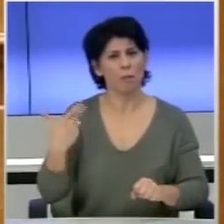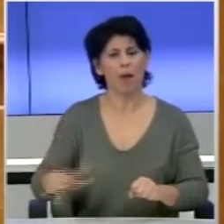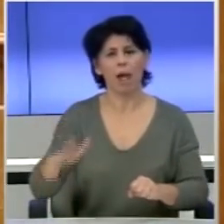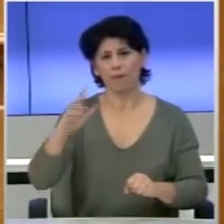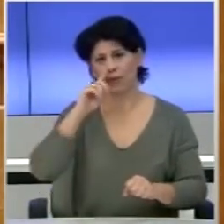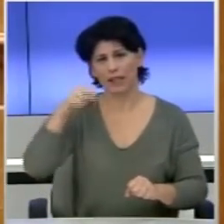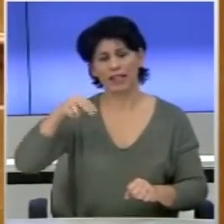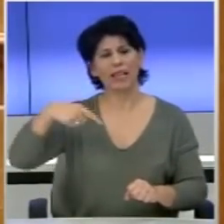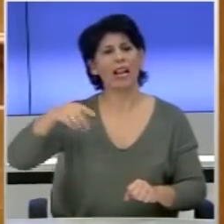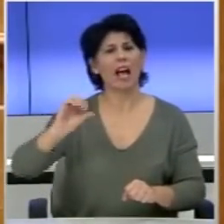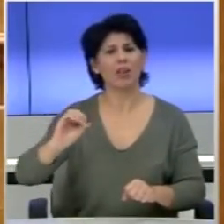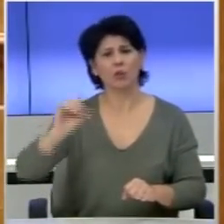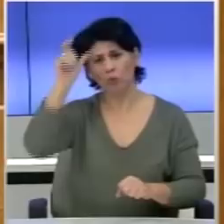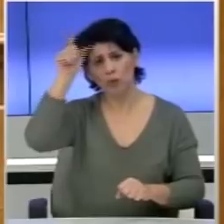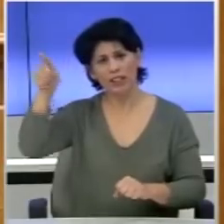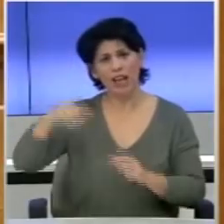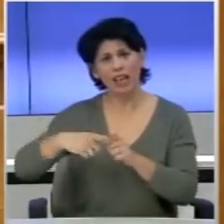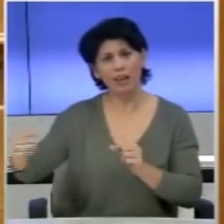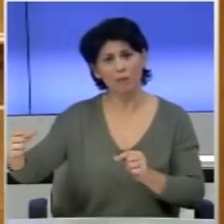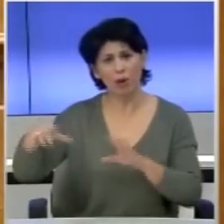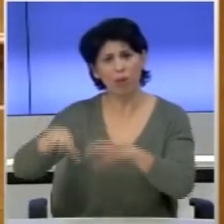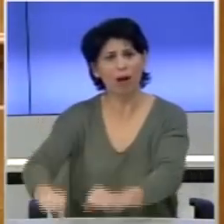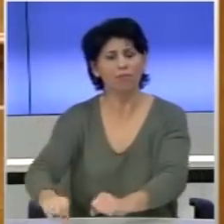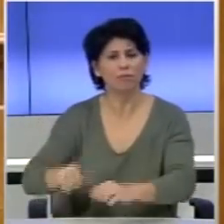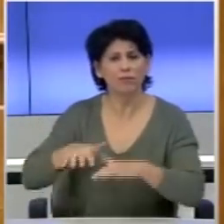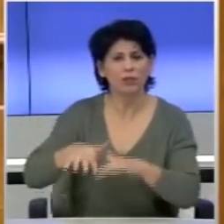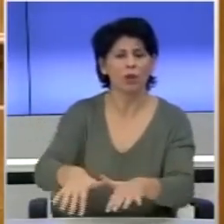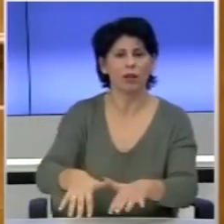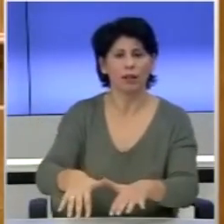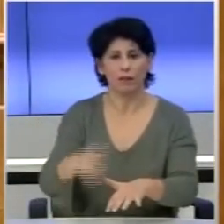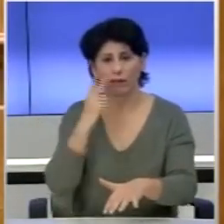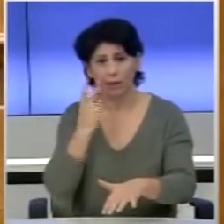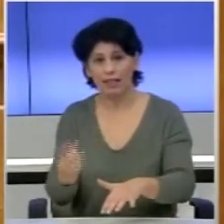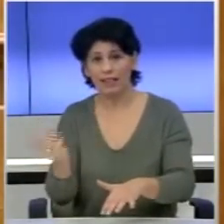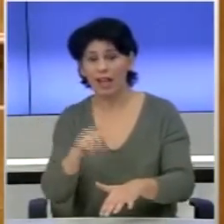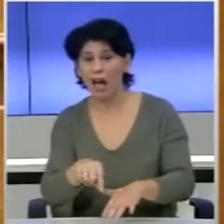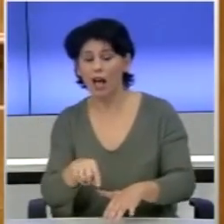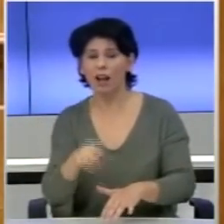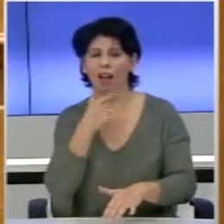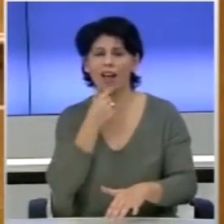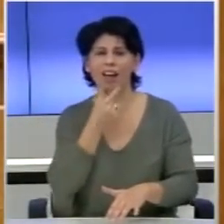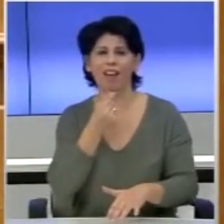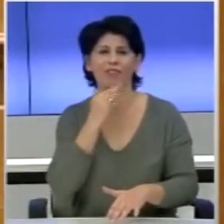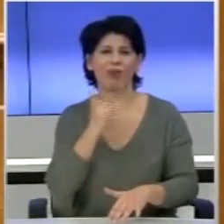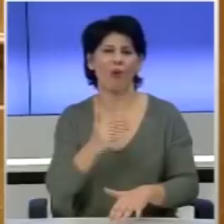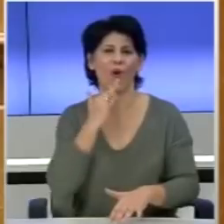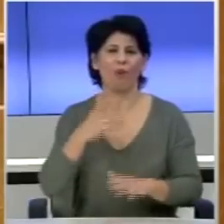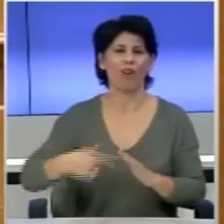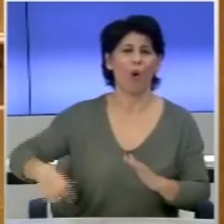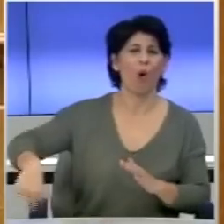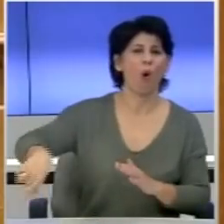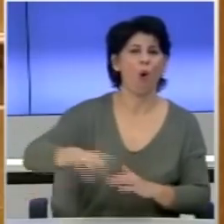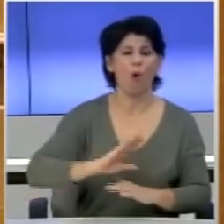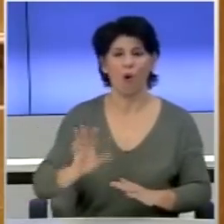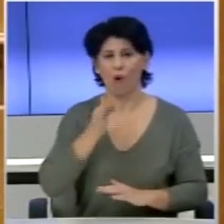ατοϊκή Τουρκία στην Κύπρο? Βλέπετε κάτι άλλο πέρα από τα διάφορα ευχολόγια